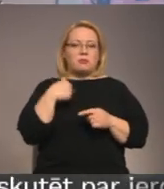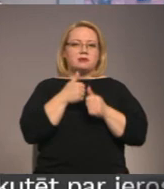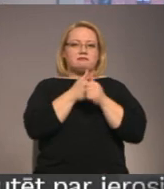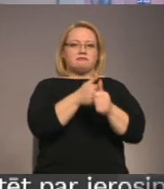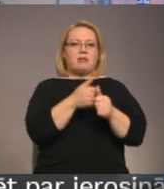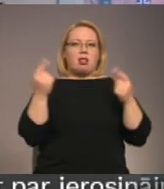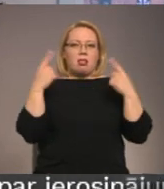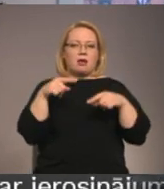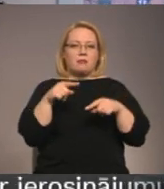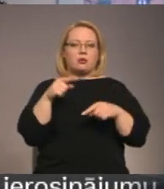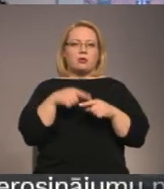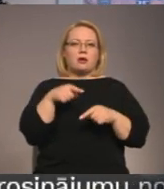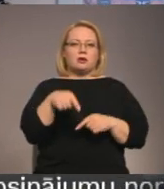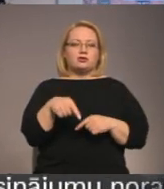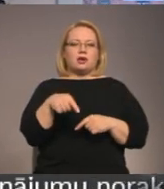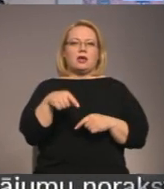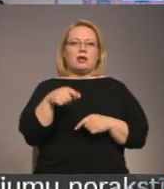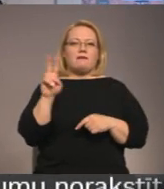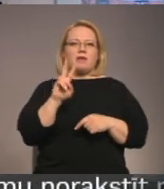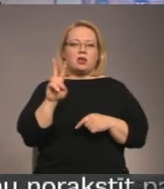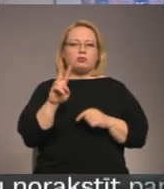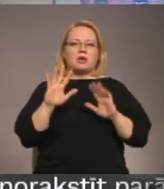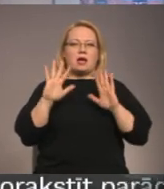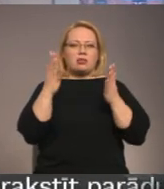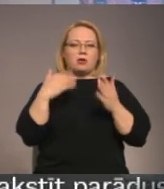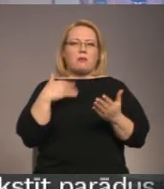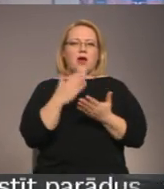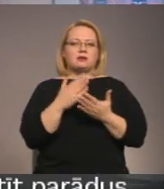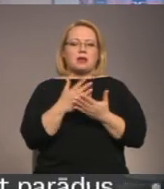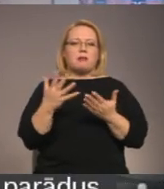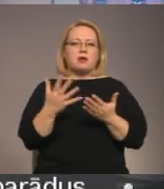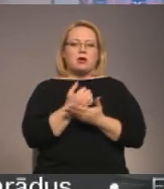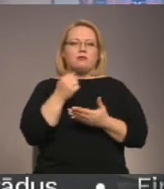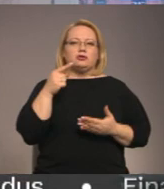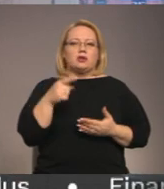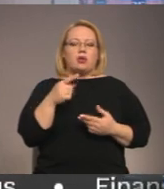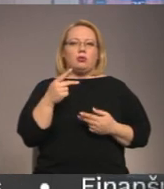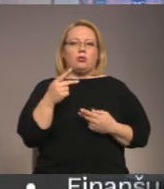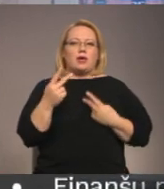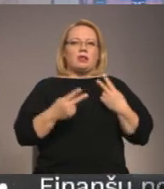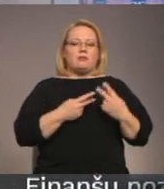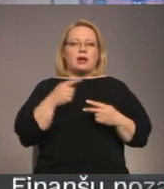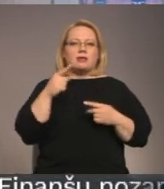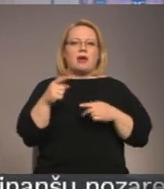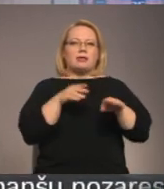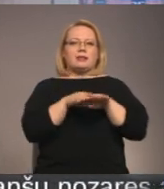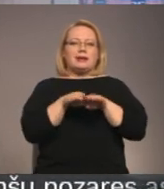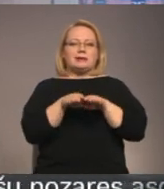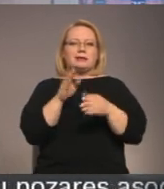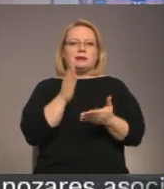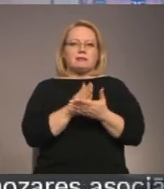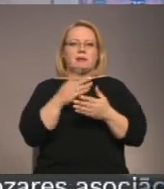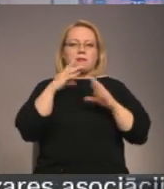Un arī šobrīd šīta Covid gadījumā arī mēs esam guvuši tādu iedvesmu, ka šāda līdzīga scenārija pasaulē jau notiek. Mēs